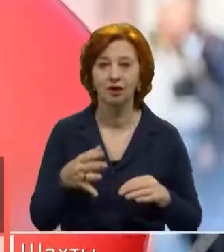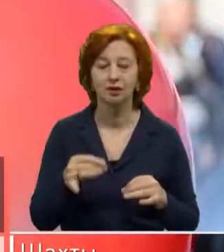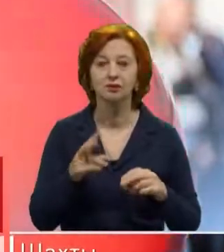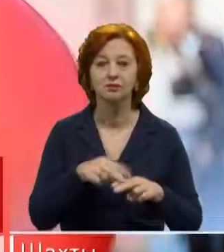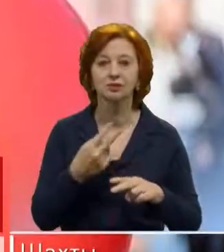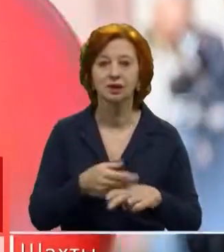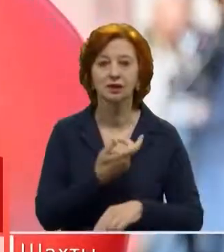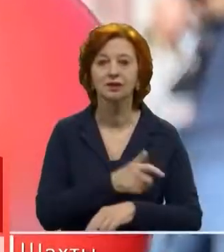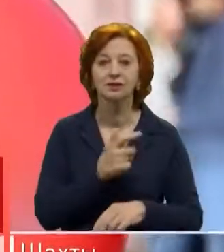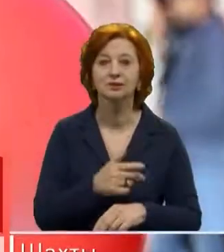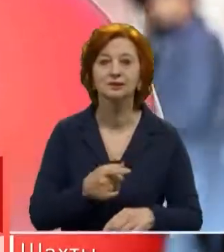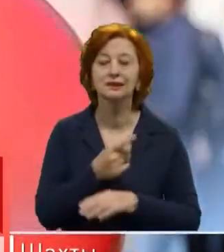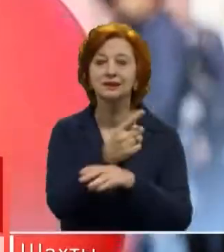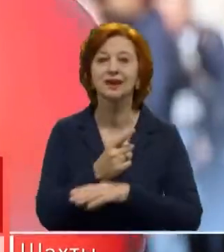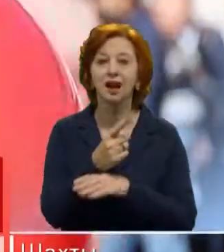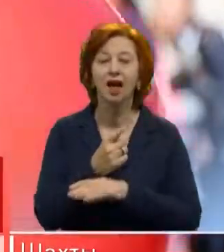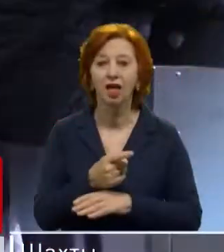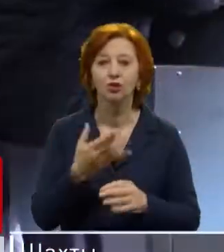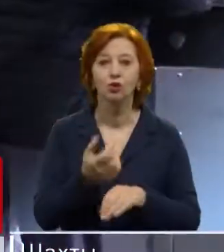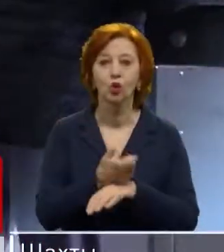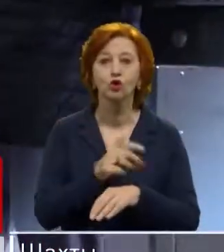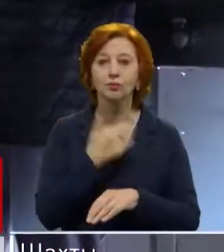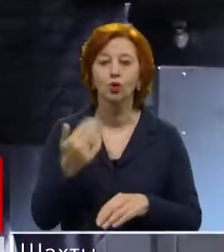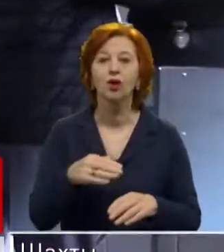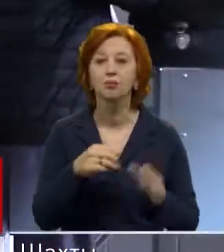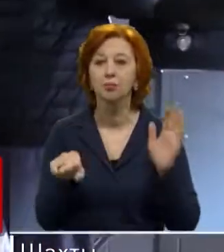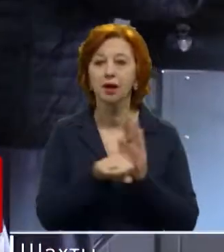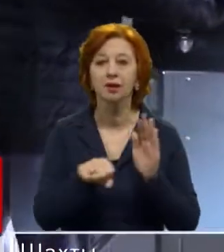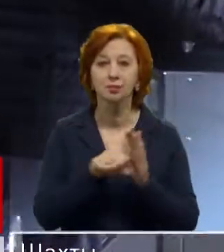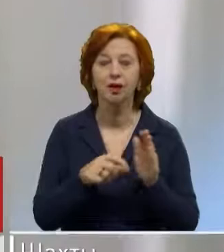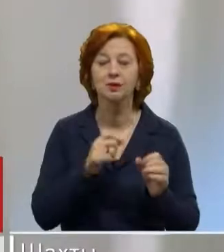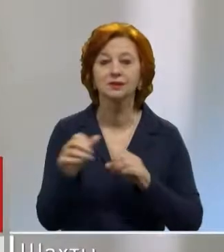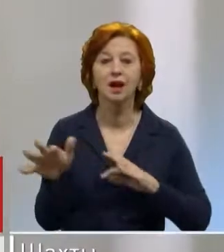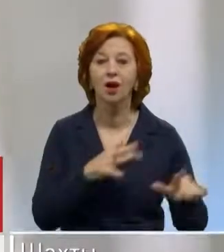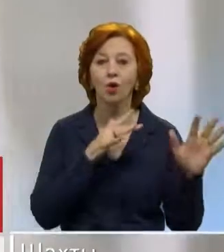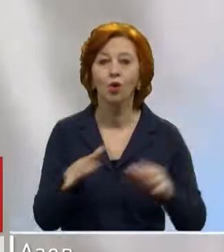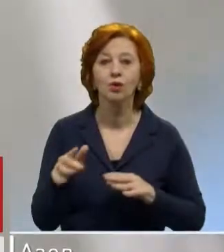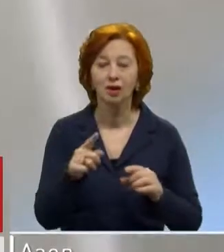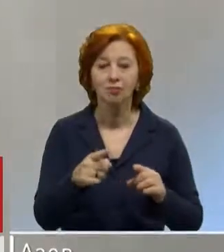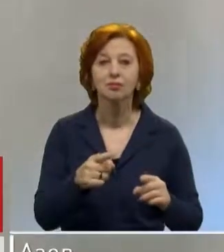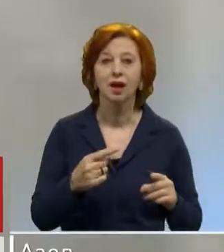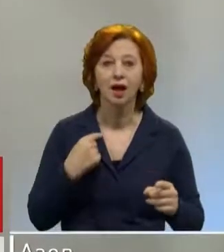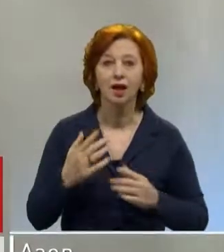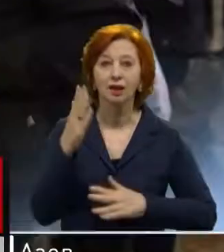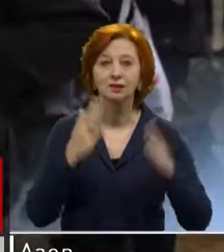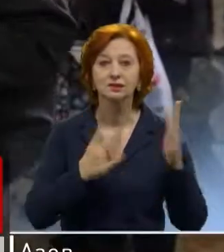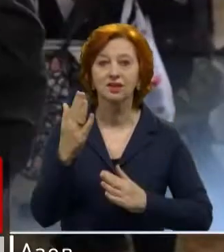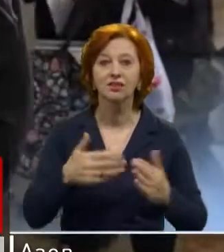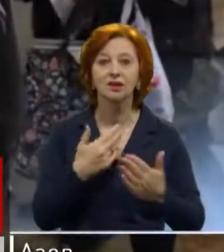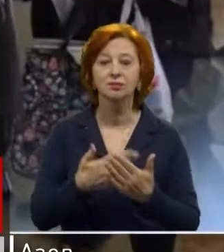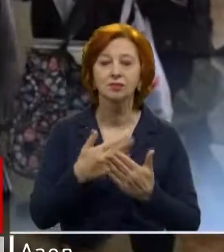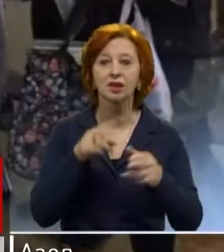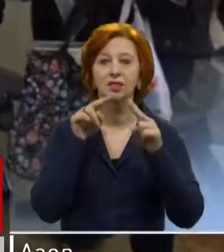Сильно стреляют, много очень погибает. За ходом голосования следят международные эксперты. Либертат Веласко, наблюдатель